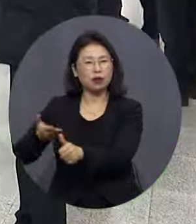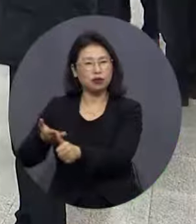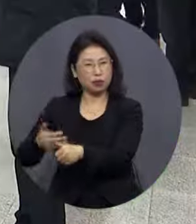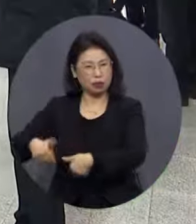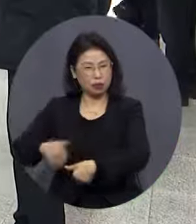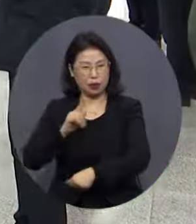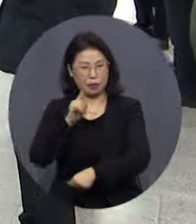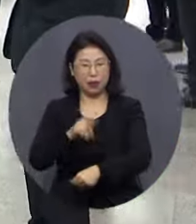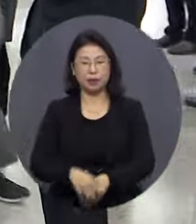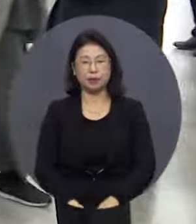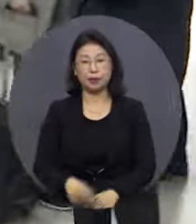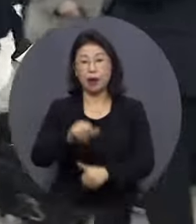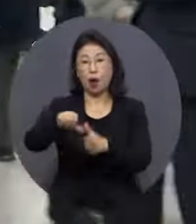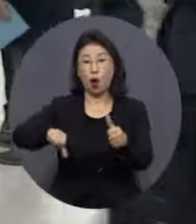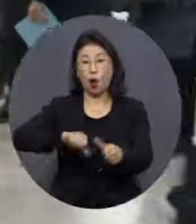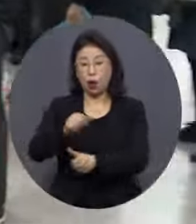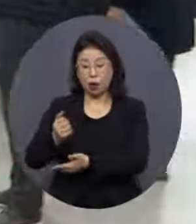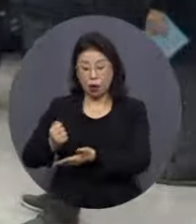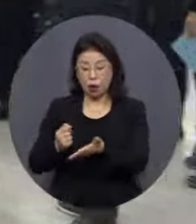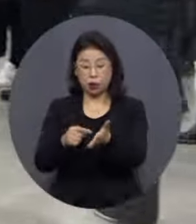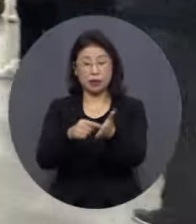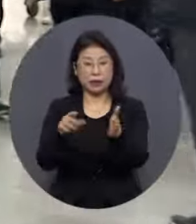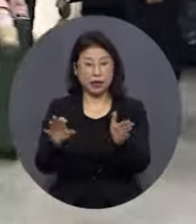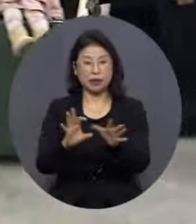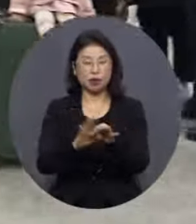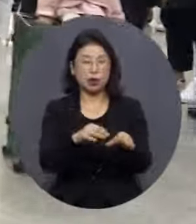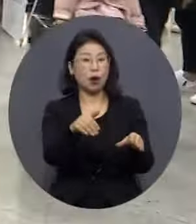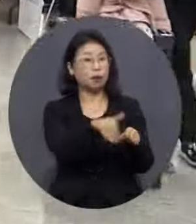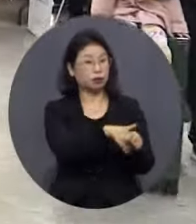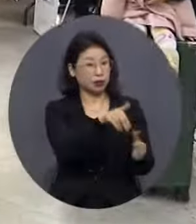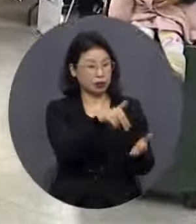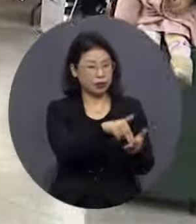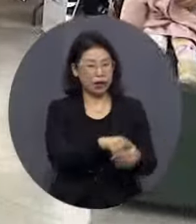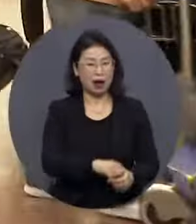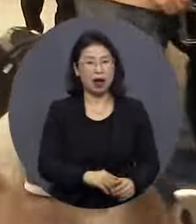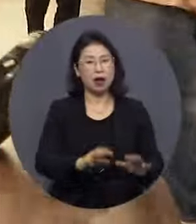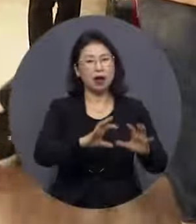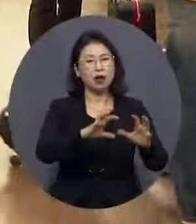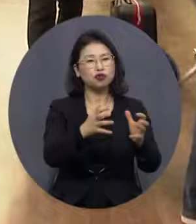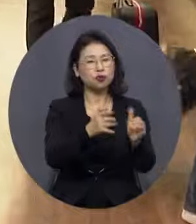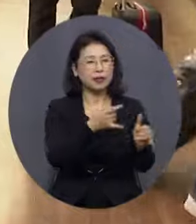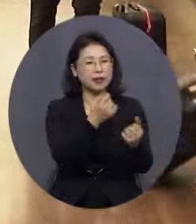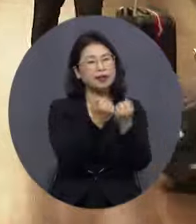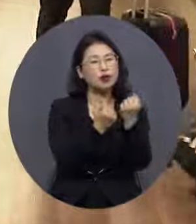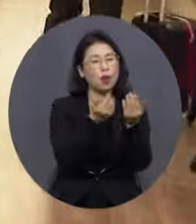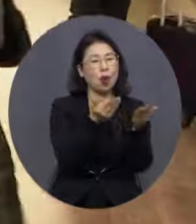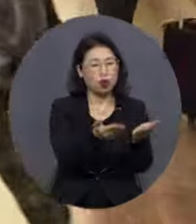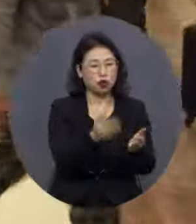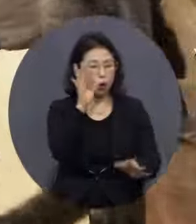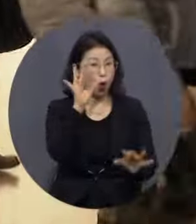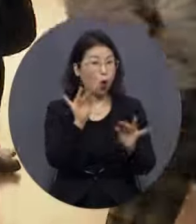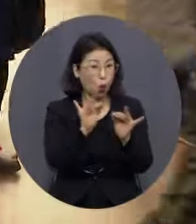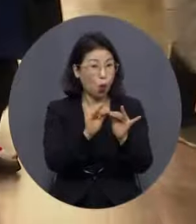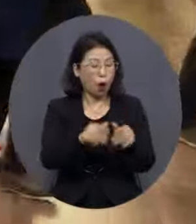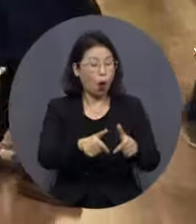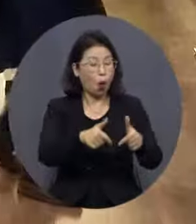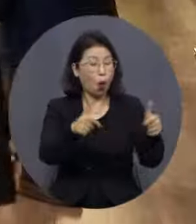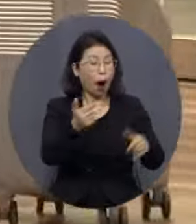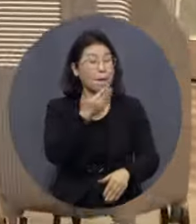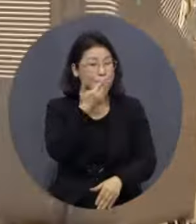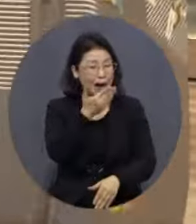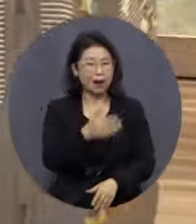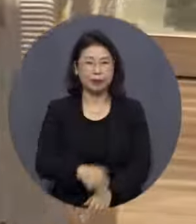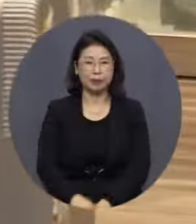제안했습니다 환경보 분담금은 문대 후보는 국민에게 설명한다면 혀